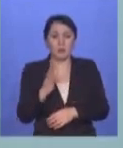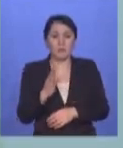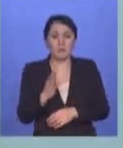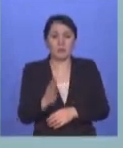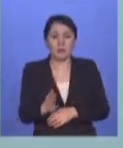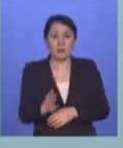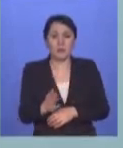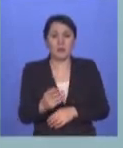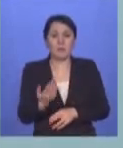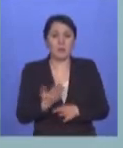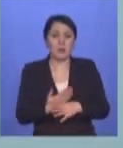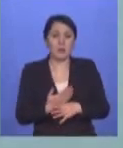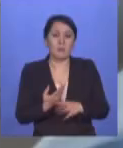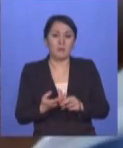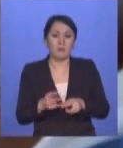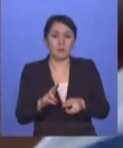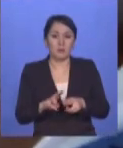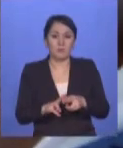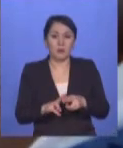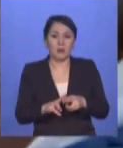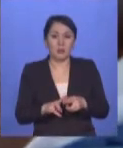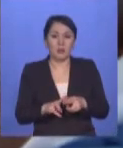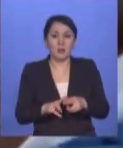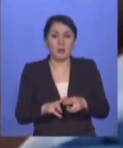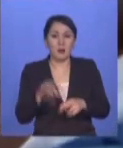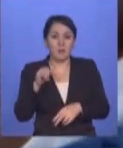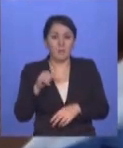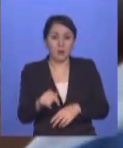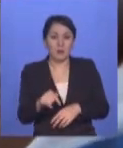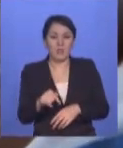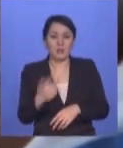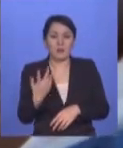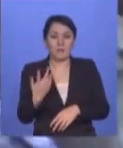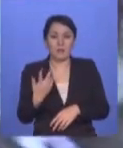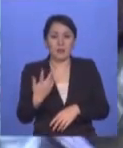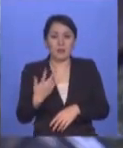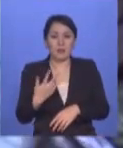шығамыз. Септігім тисе болғаны. Жалпы бұл жерде барлығы